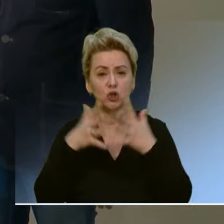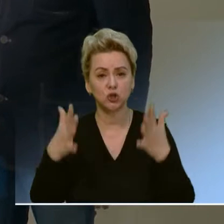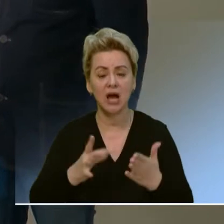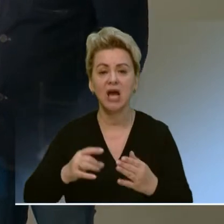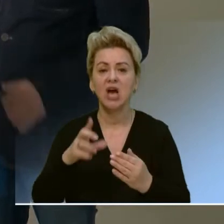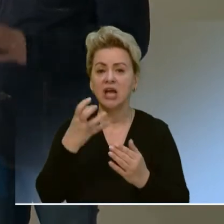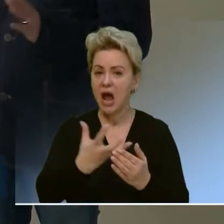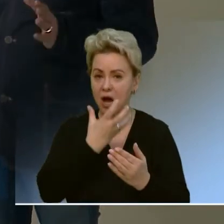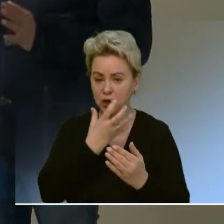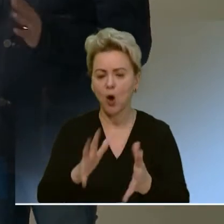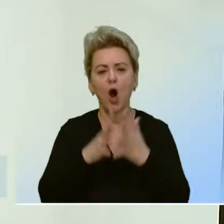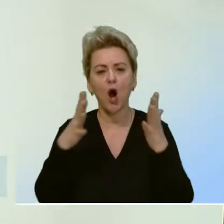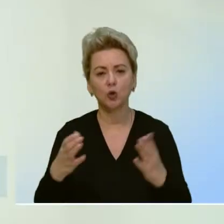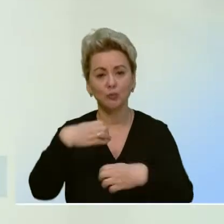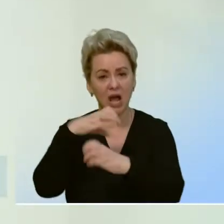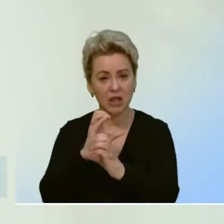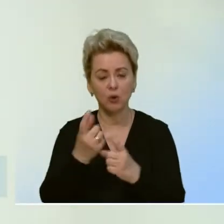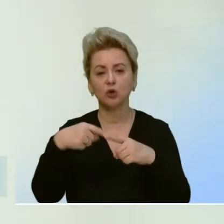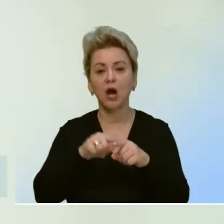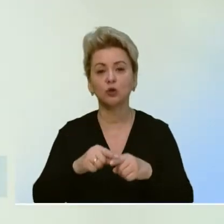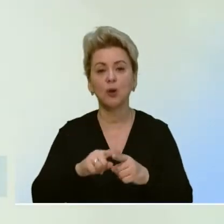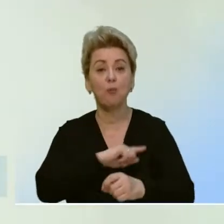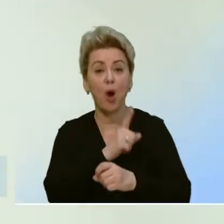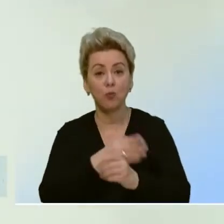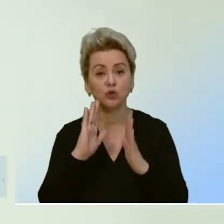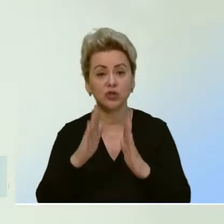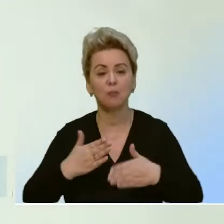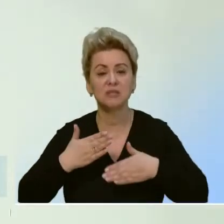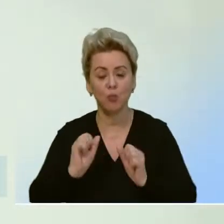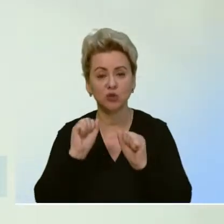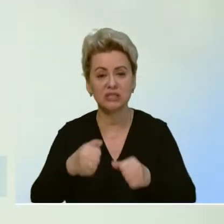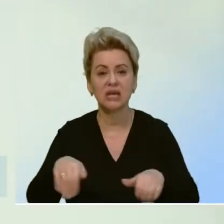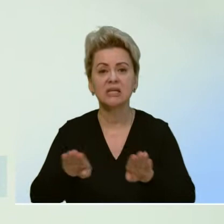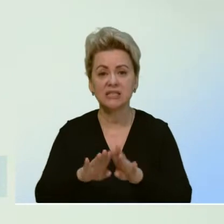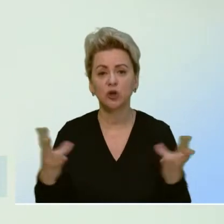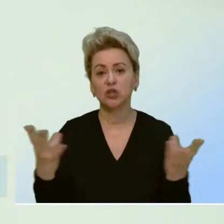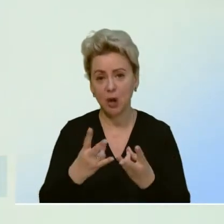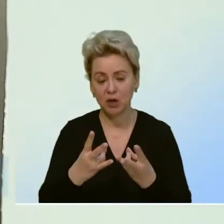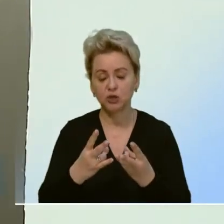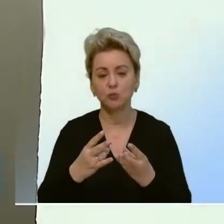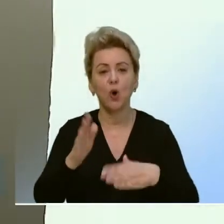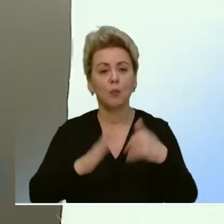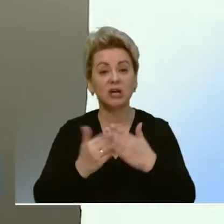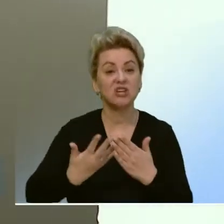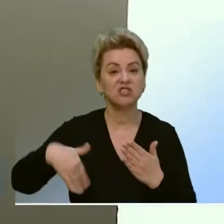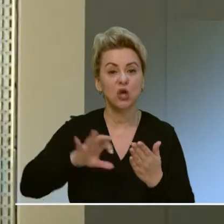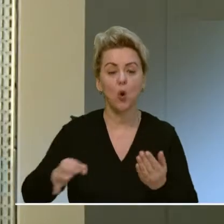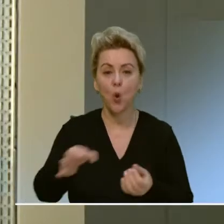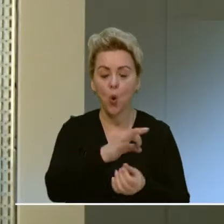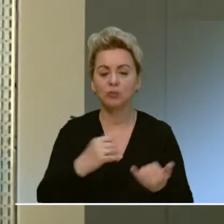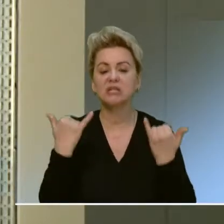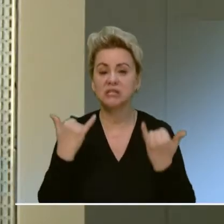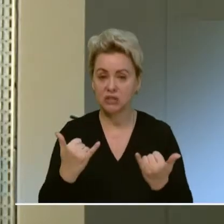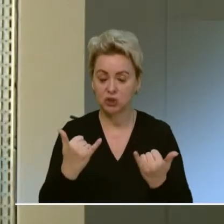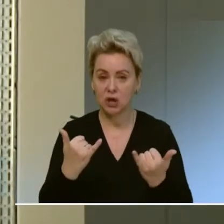регионе реанимация, огромная лаборатория, которая по мощностям будет способна закрыть потребности практически всей области.